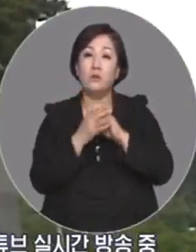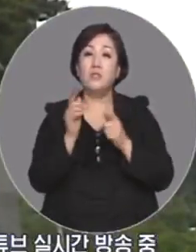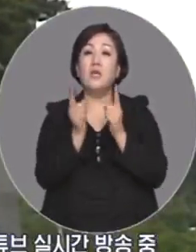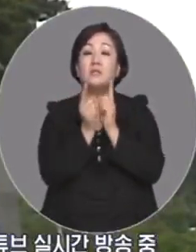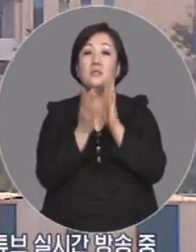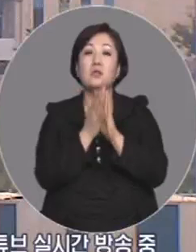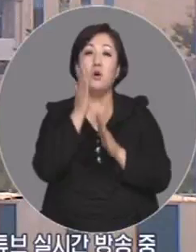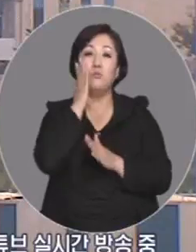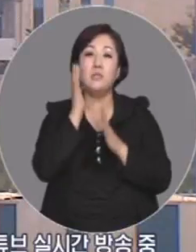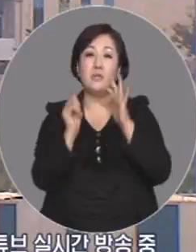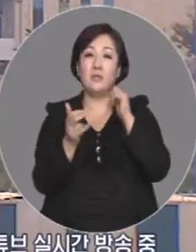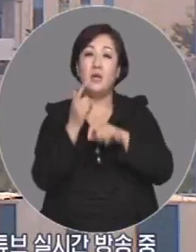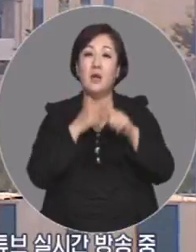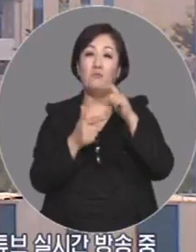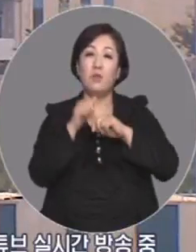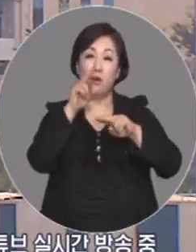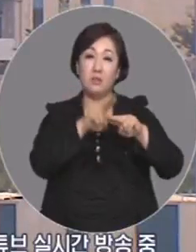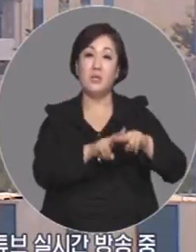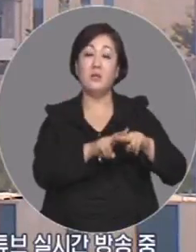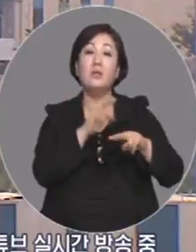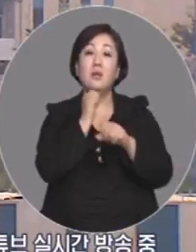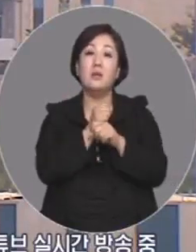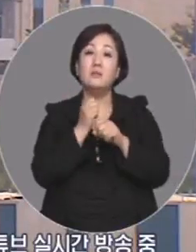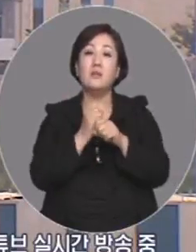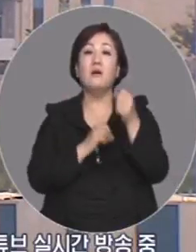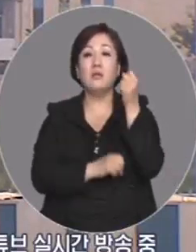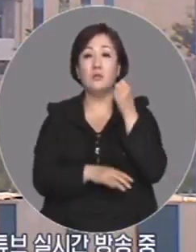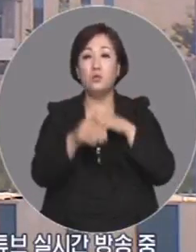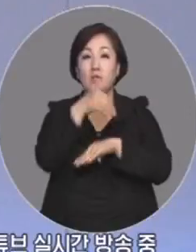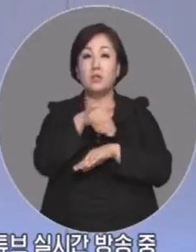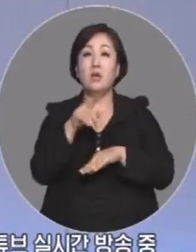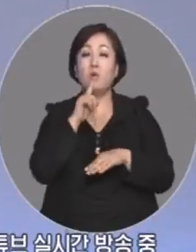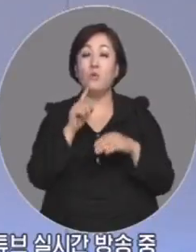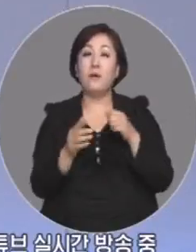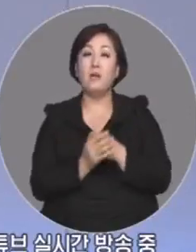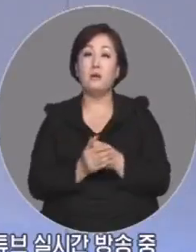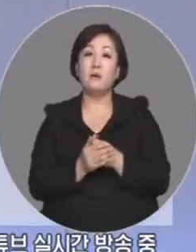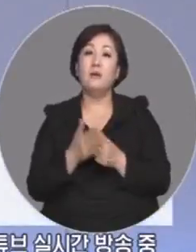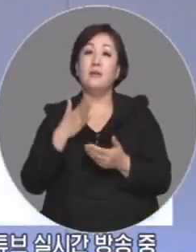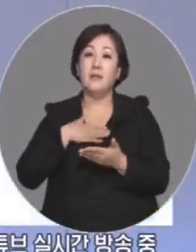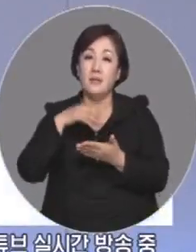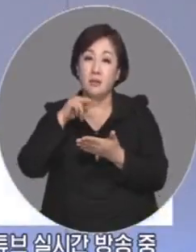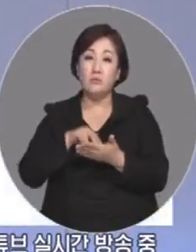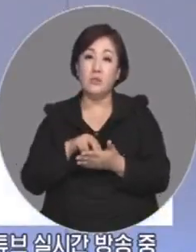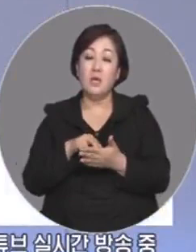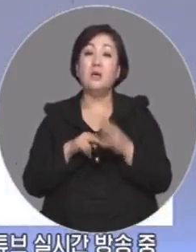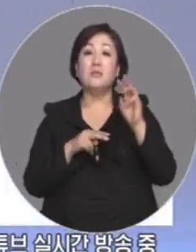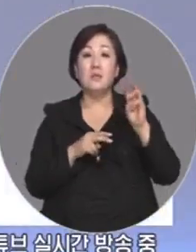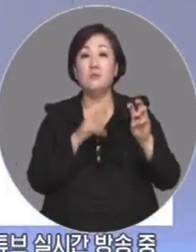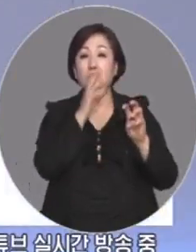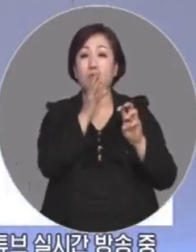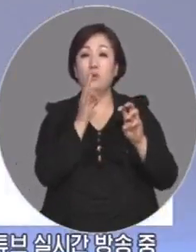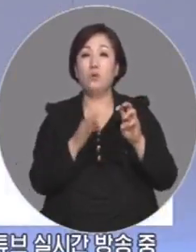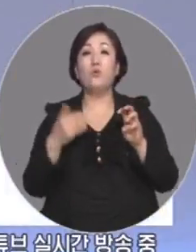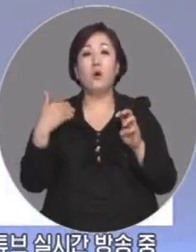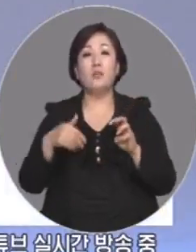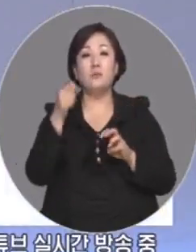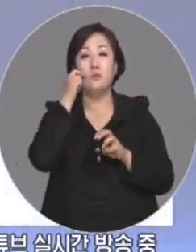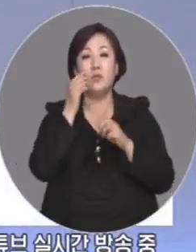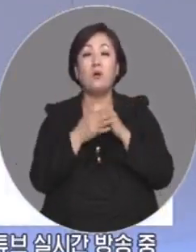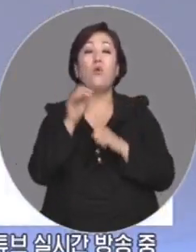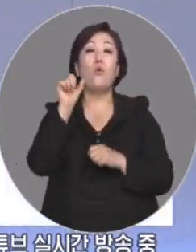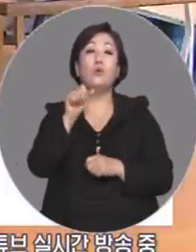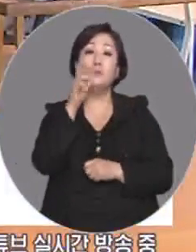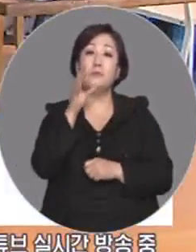적극 채용해 지역 발전의 토대를 만들어야 한다고 주장했습니다. 저희들은 30%도 좀 적다. 50%까지 올리는 게